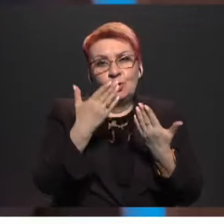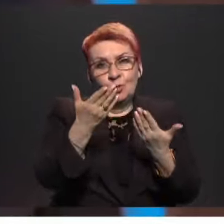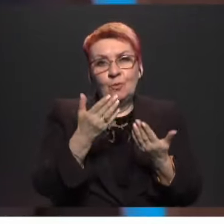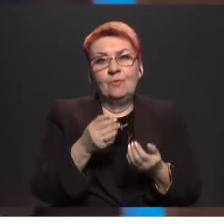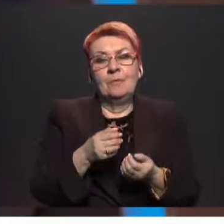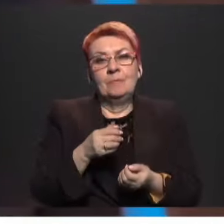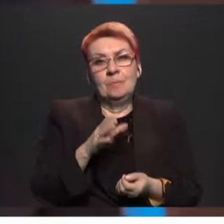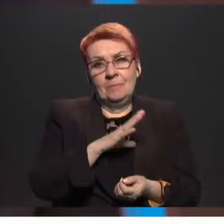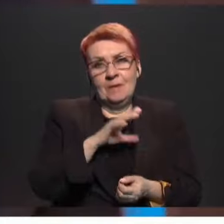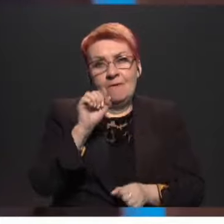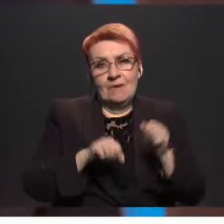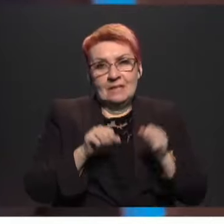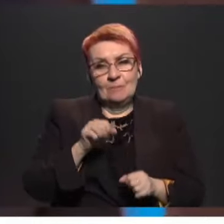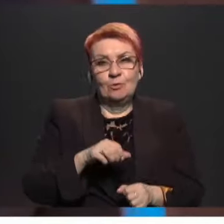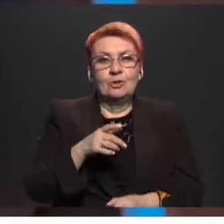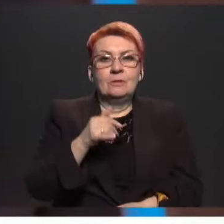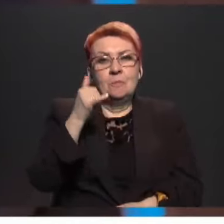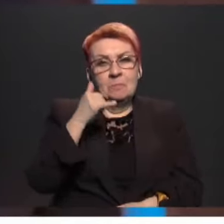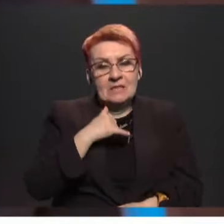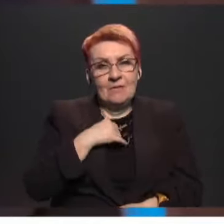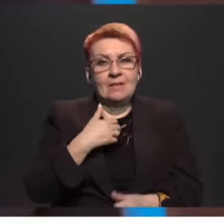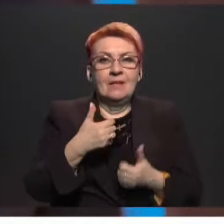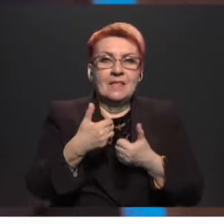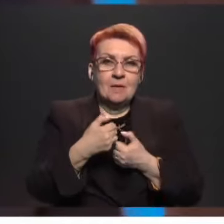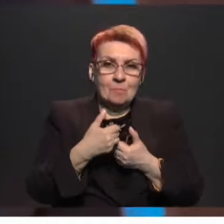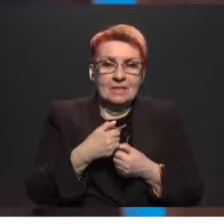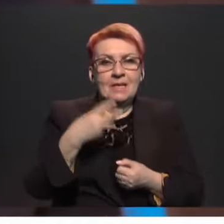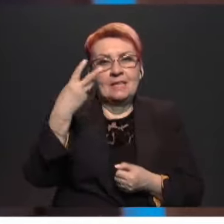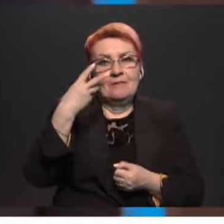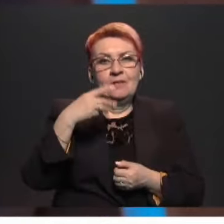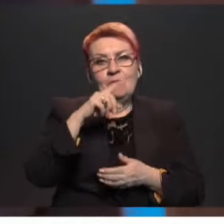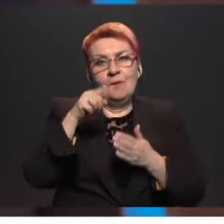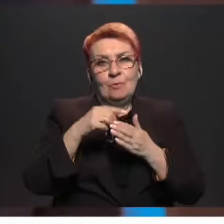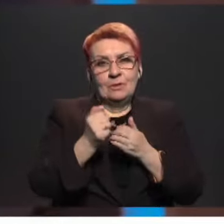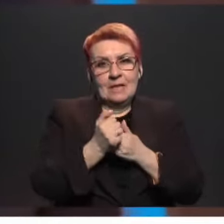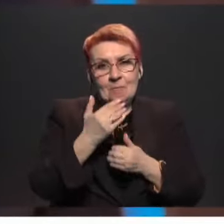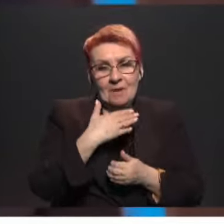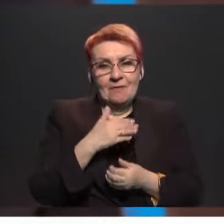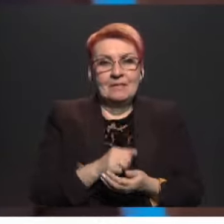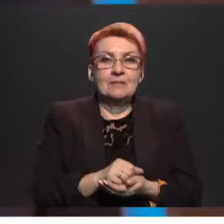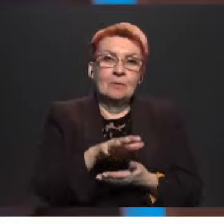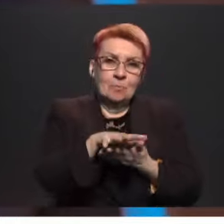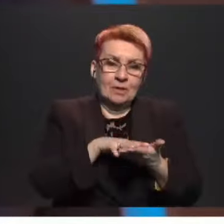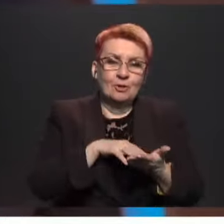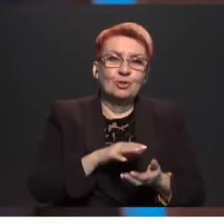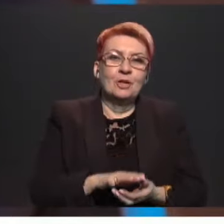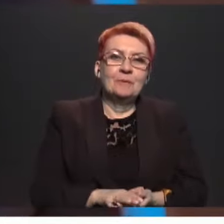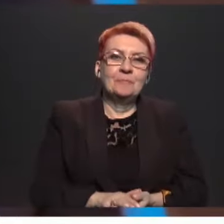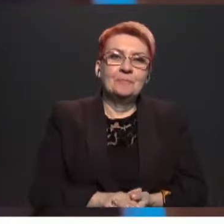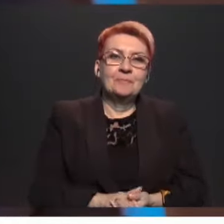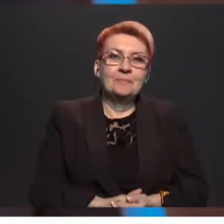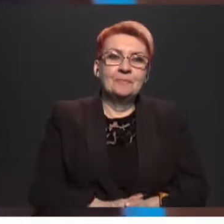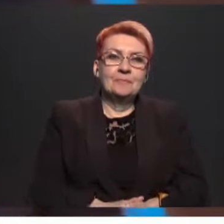и задать свой вопрос священнику. Воспользуйтесь такой уникальной возможностью, пожалуйста. Ну а я продолжу сейчас читать вопросы, которые